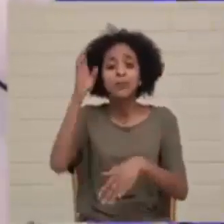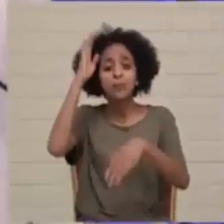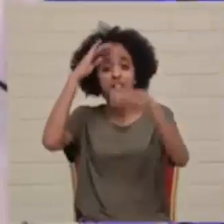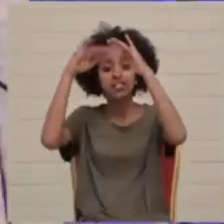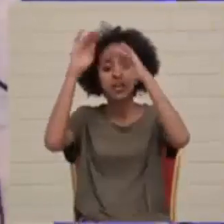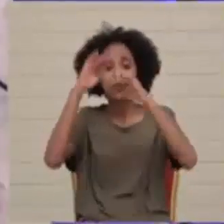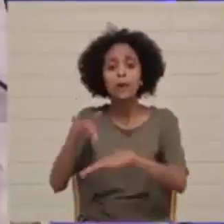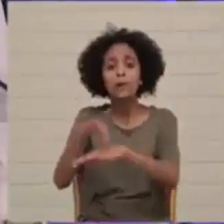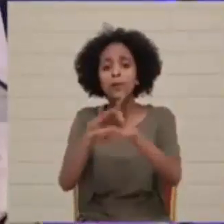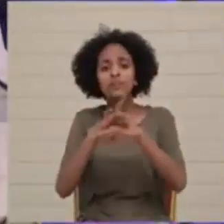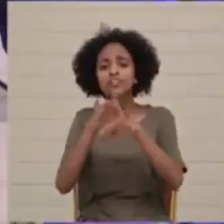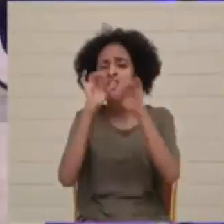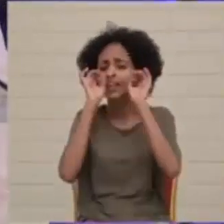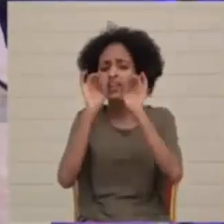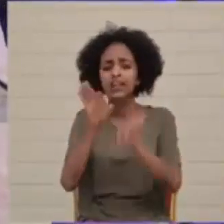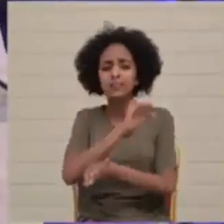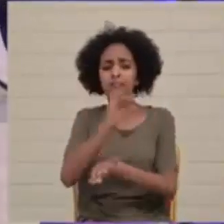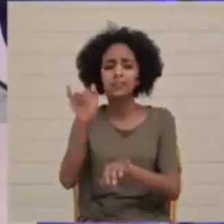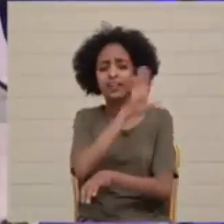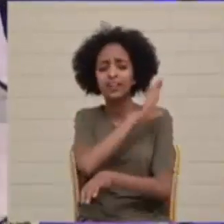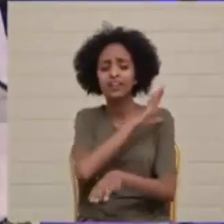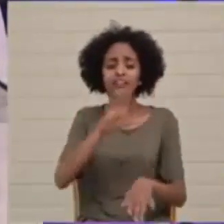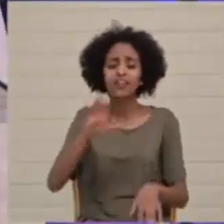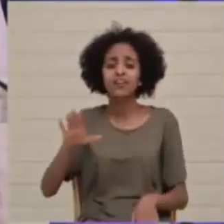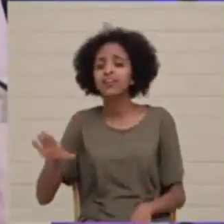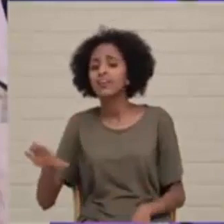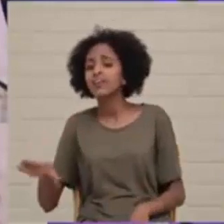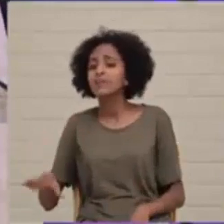በሰማይ በምድር ያለም እንደ ጌታ